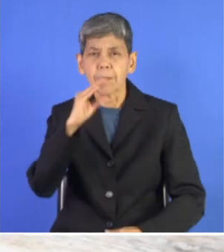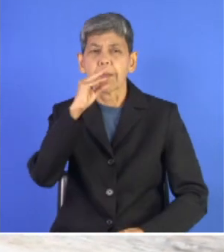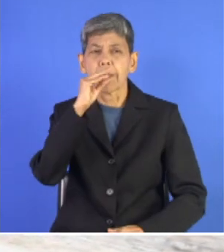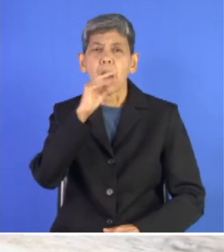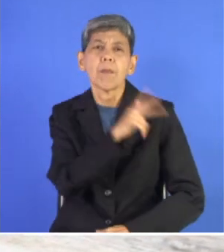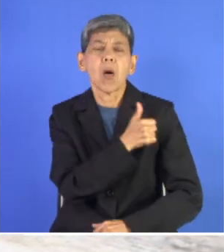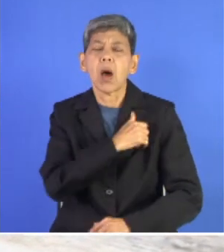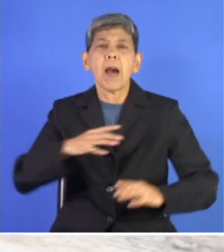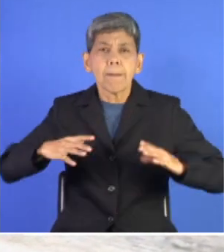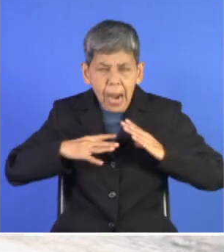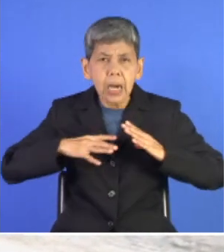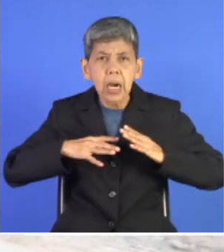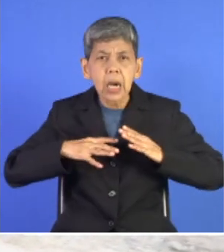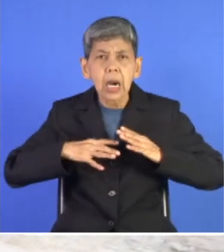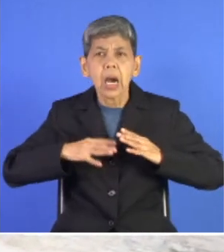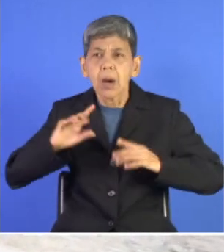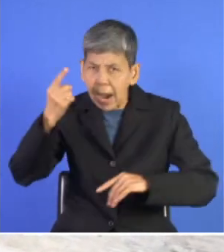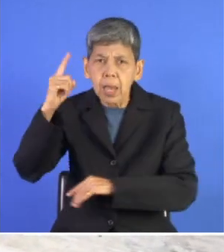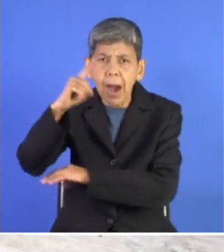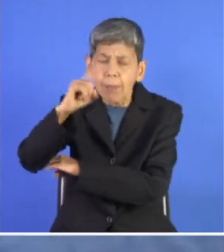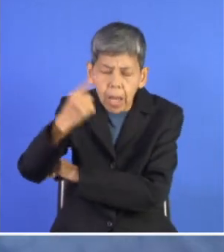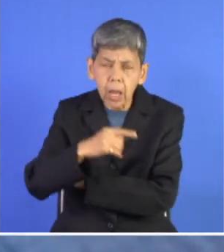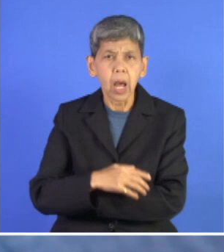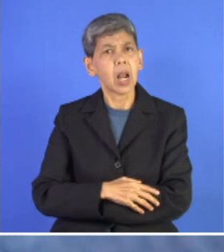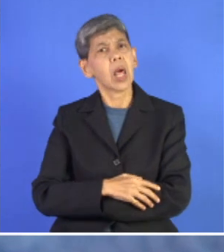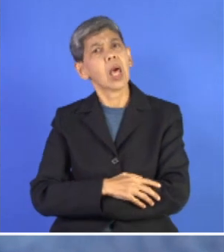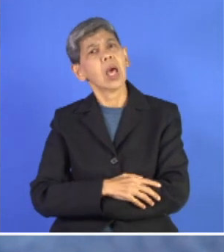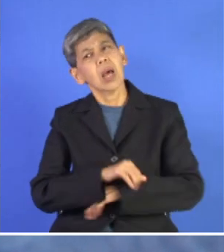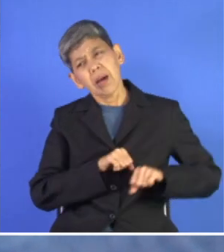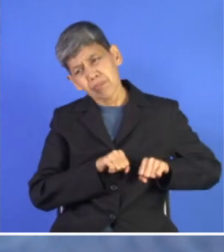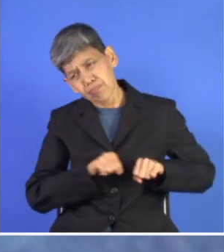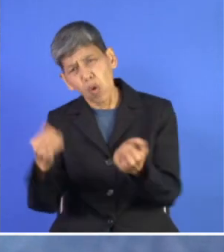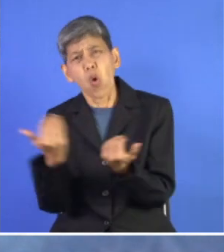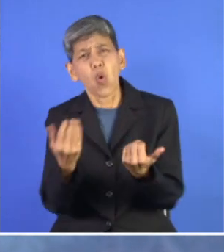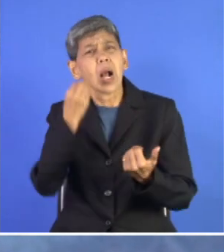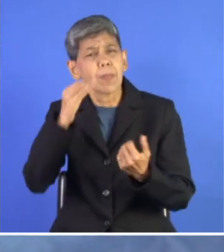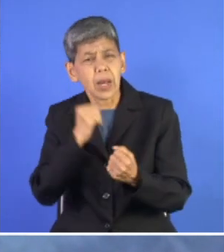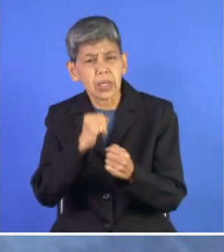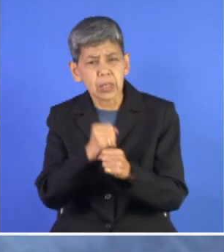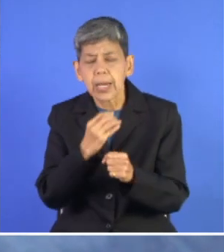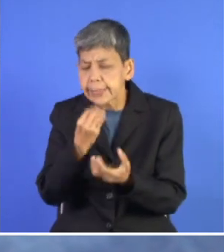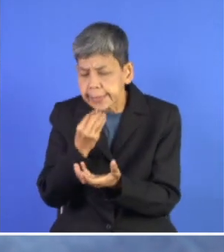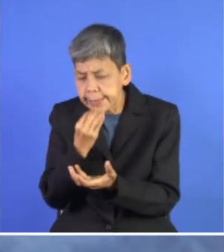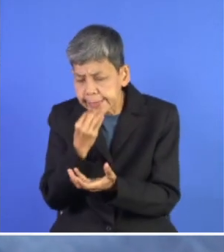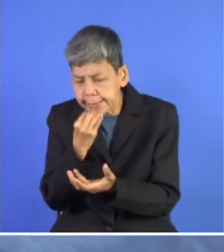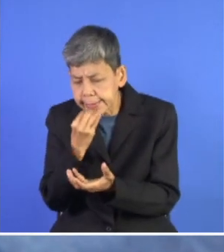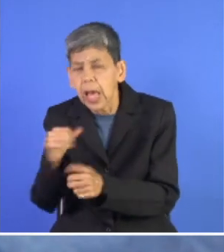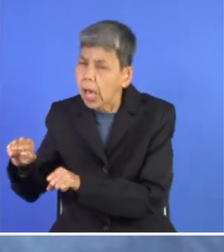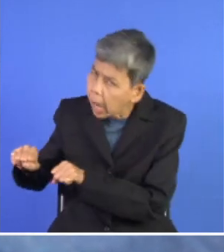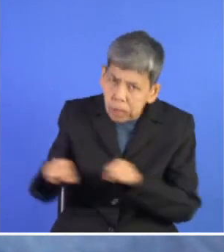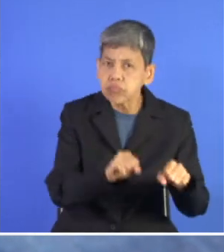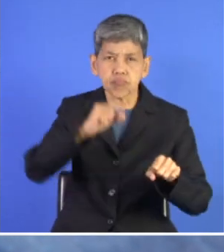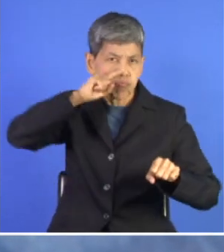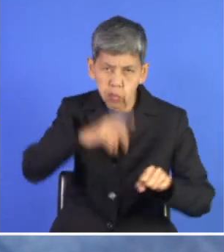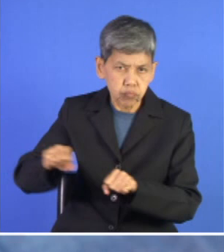หมอพักเที่ยงให้คนไข้มาใหม่ตอนบ่ายโมงครึ่งเธอต้องขี่มอเตอร์ไซค์พาลูกกลับบ้านไปกินข้าวที่บ้านก่อนเพื่อมารอแล้วกลับมาอีกที